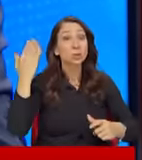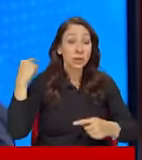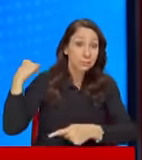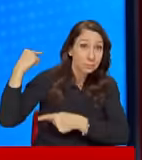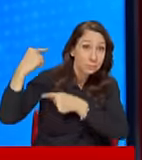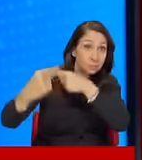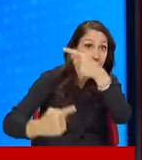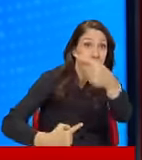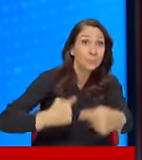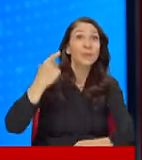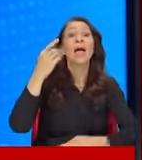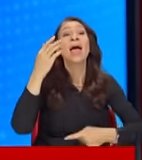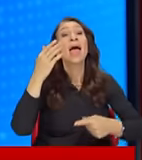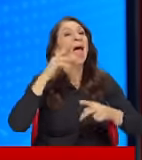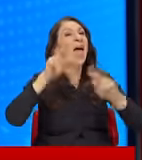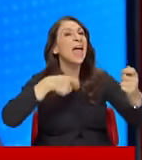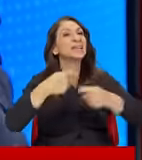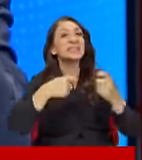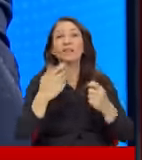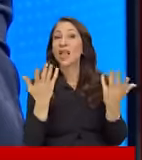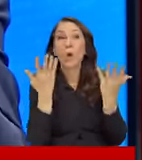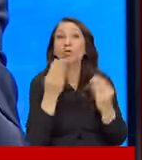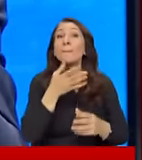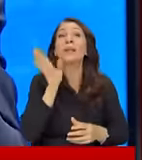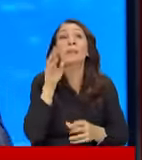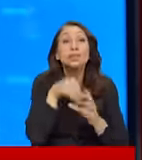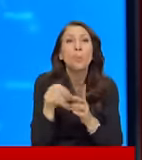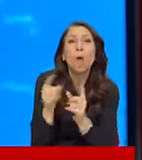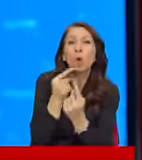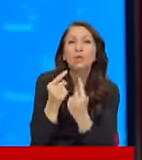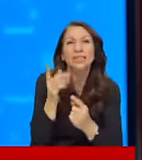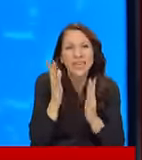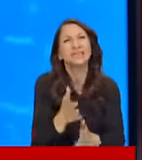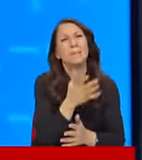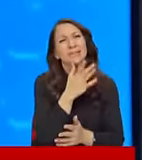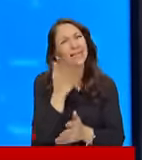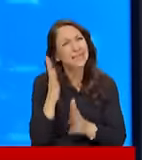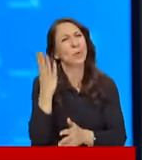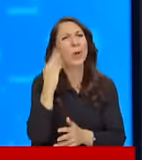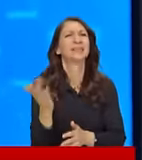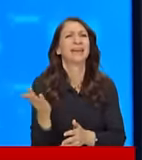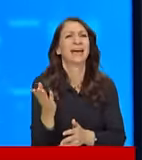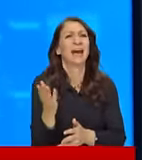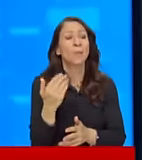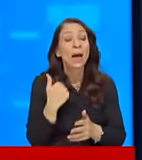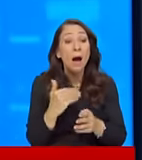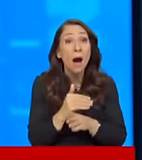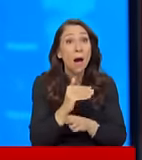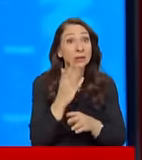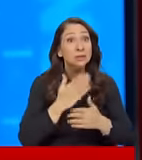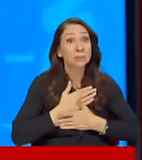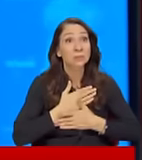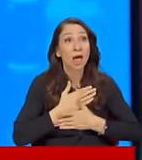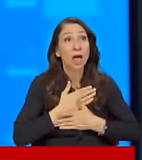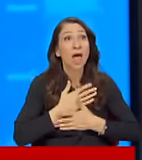bugüne esnaflığın ne olduğunu bilmediği için böyle konuşuyor. Keşke bilse, keşke öğrense. Ben hayatımın